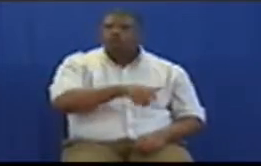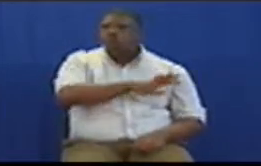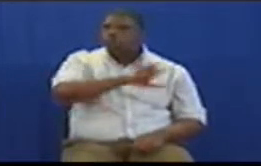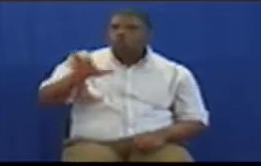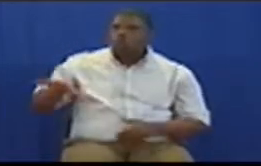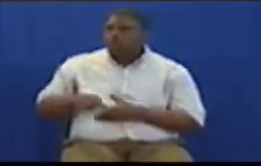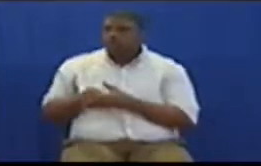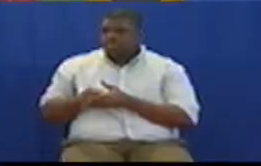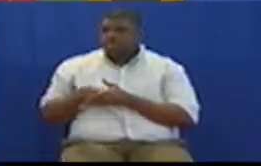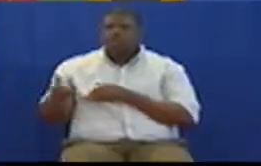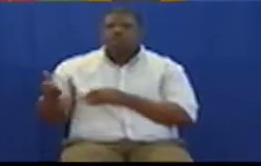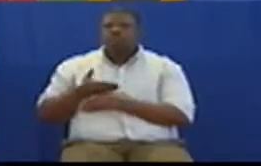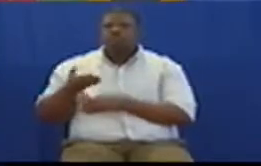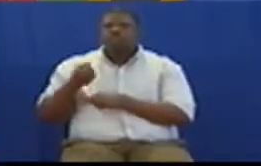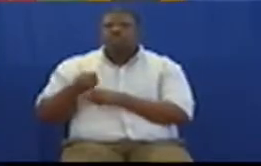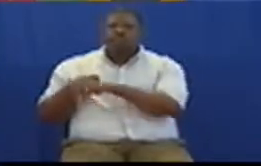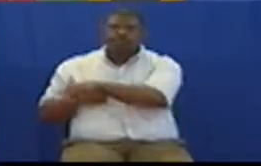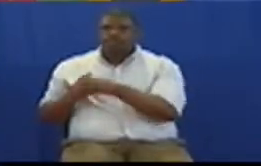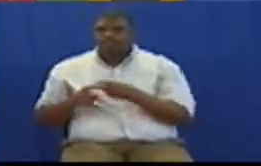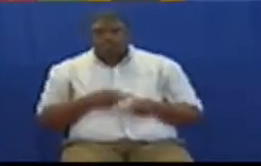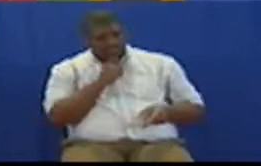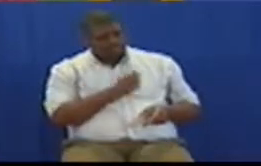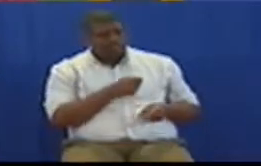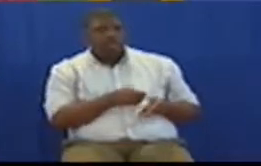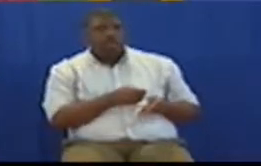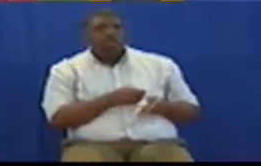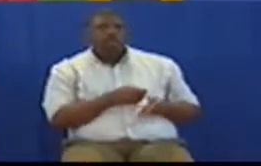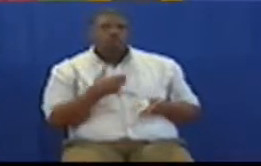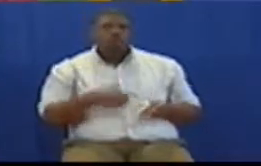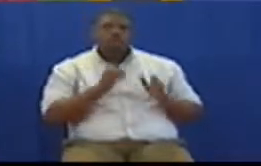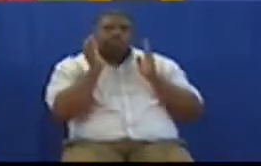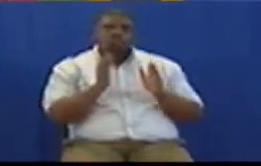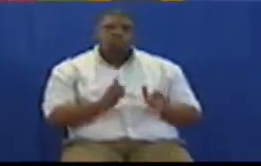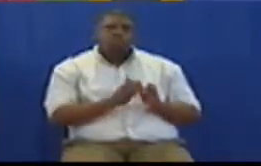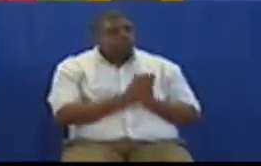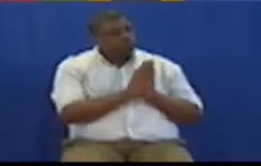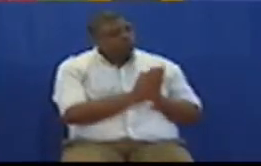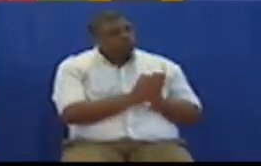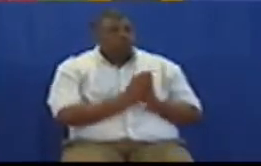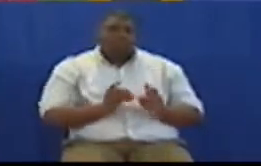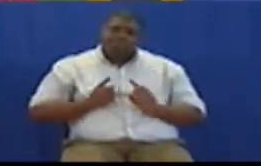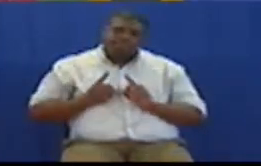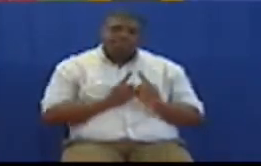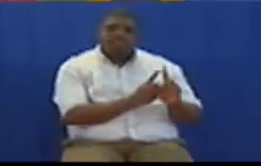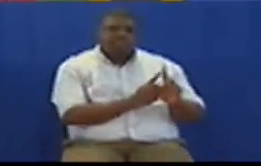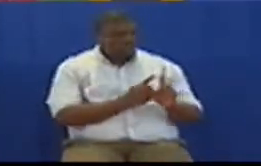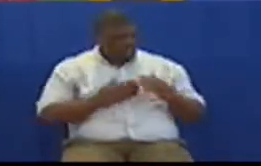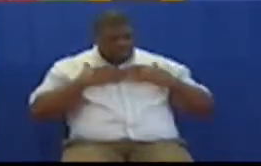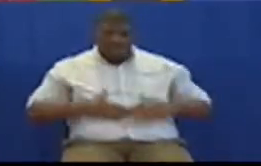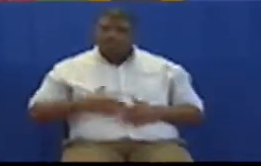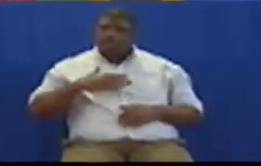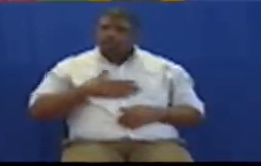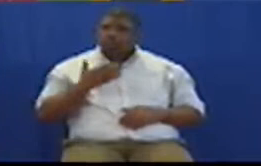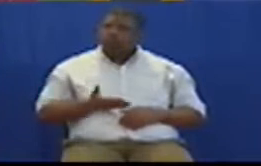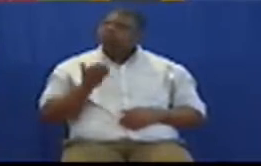waliohusika. Mheshimiwa Speaker, naomba nimshukuru sana Waziri Mkuu ambaye alifuatilia sana afya yangu. Mungu